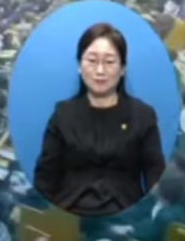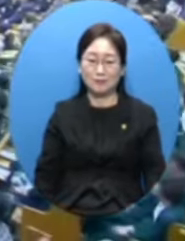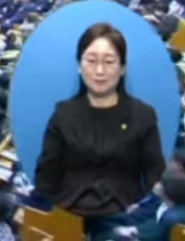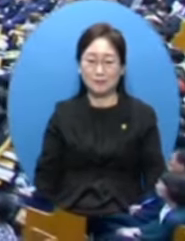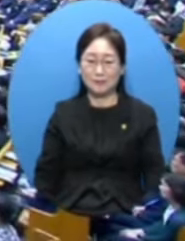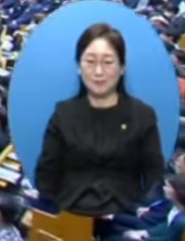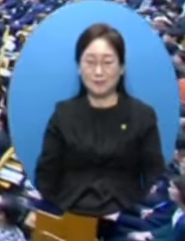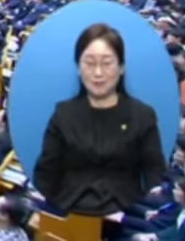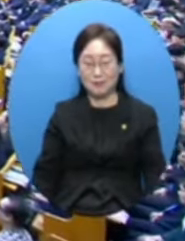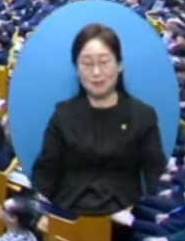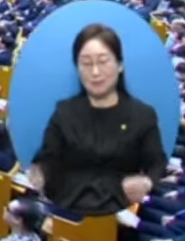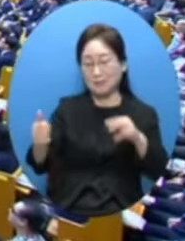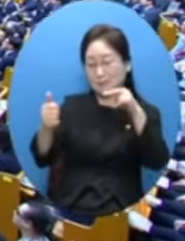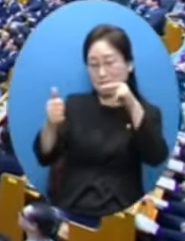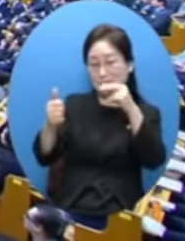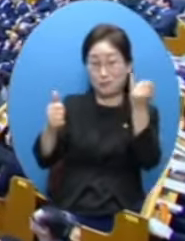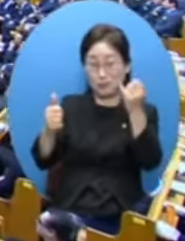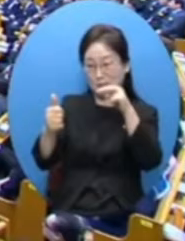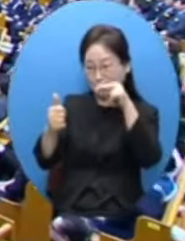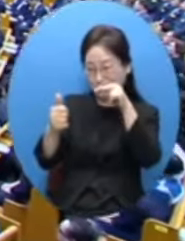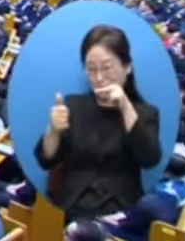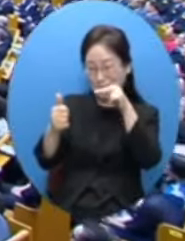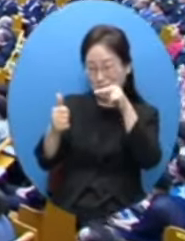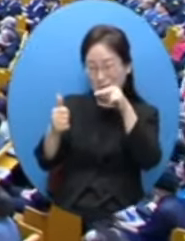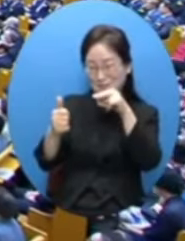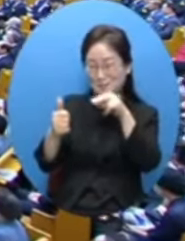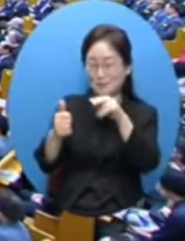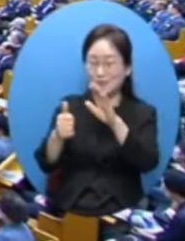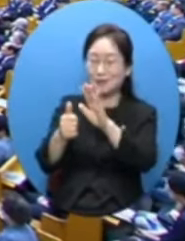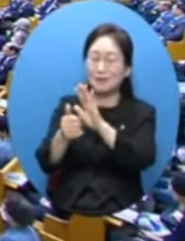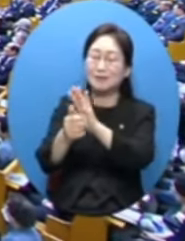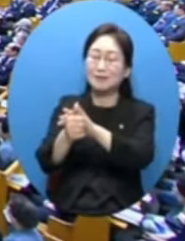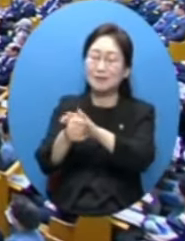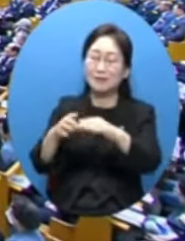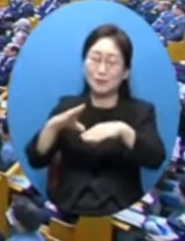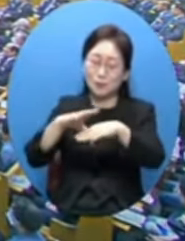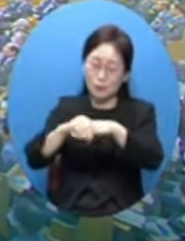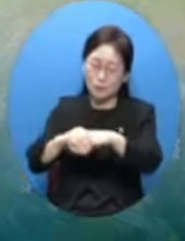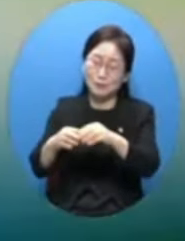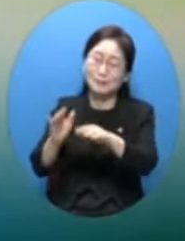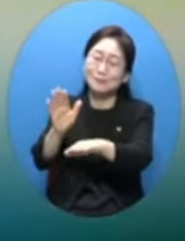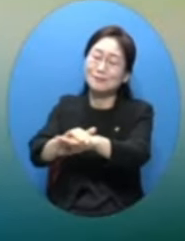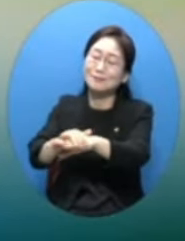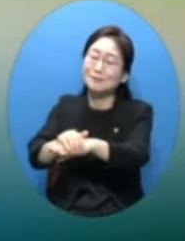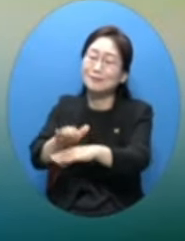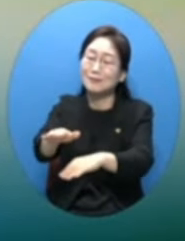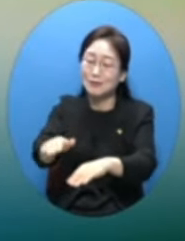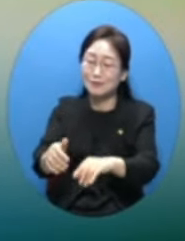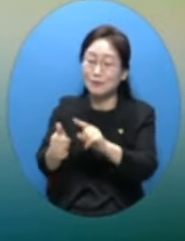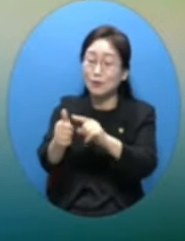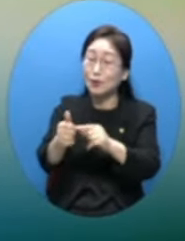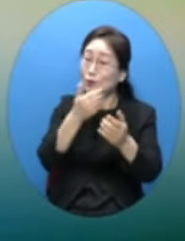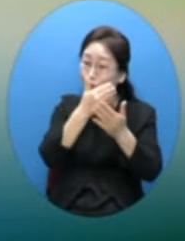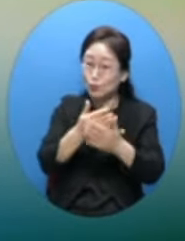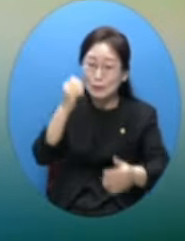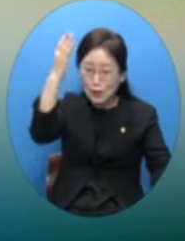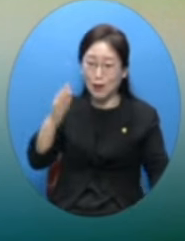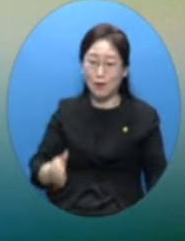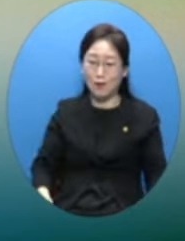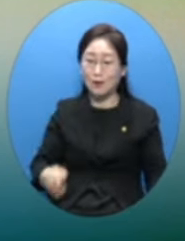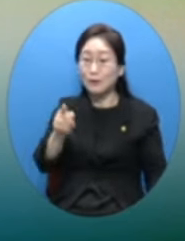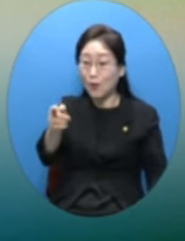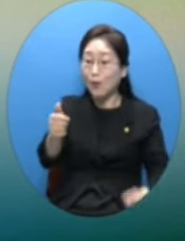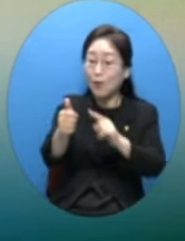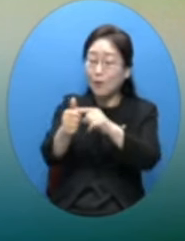그런 물끄러미 쳐있던 부인이 선교사님 손을 꼭 붙잡고 말했습니다. 헨리, 당신은 중요한 것을 잊고 있어요. 당신은